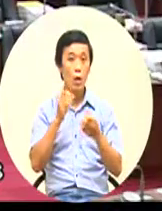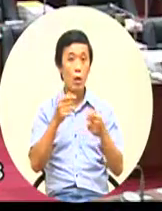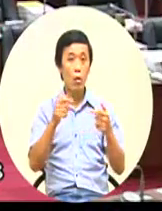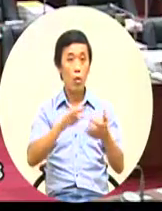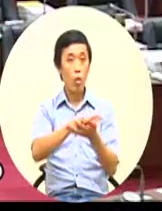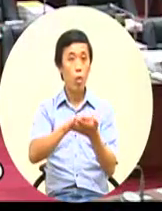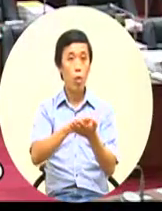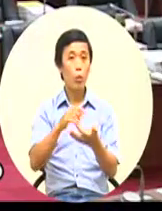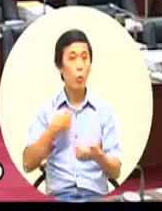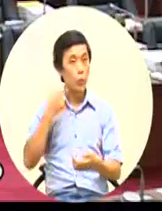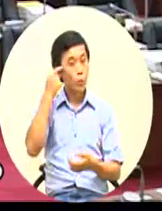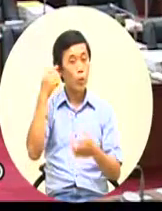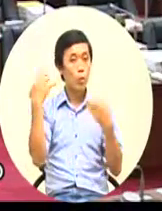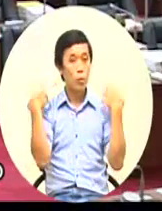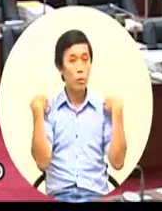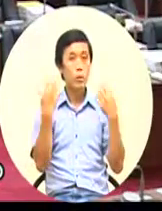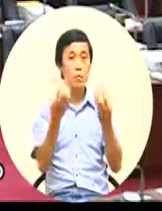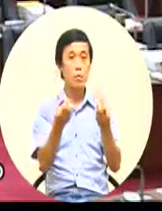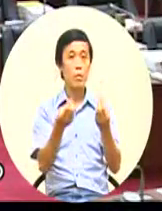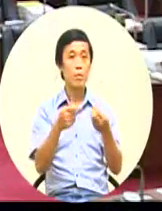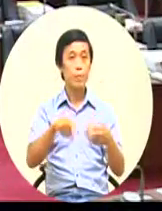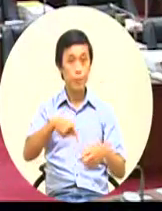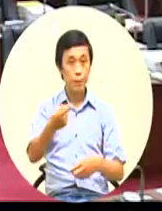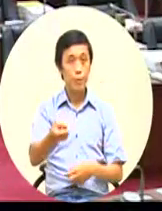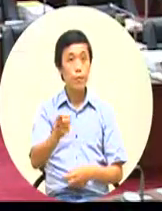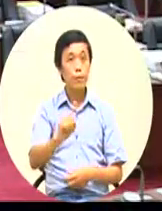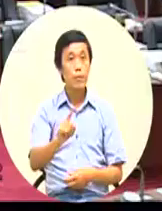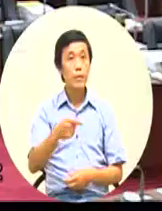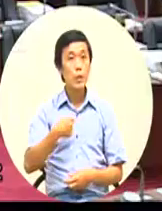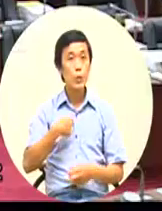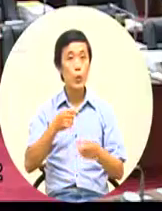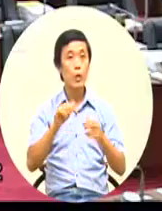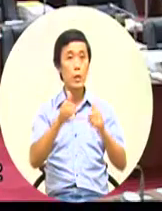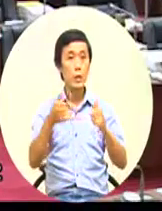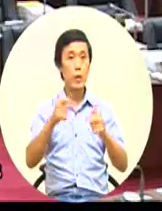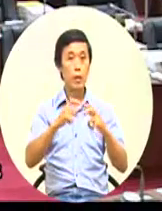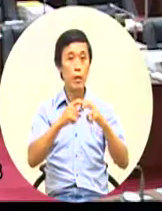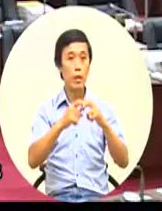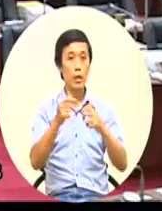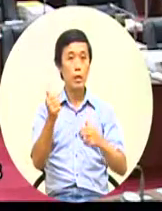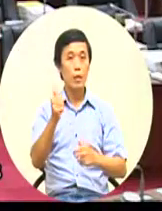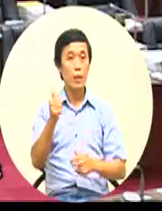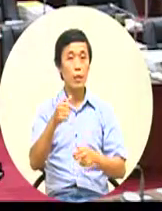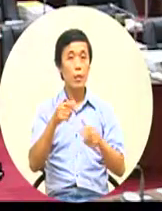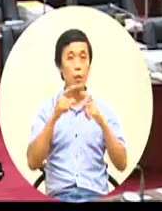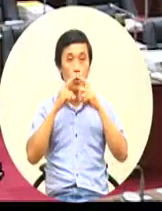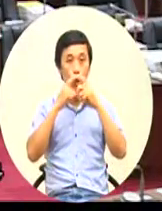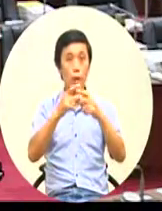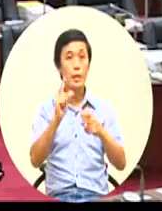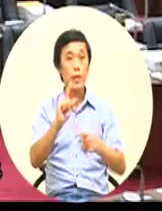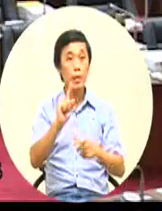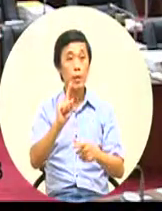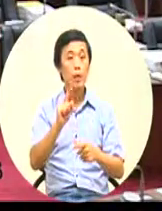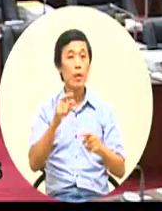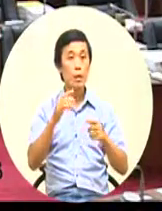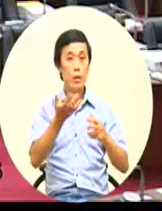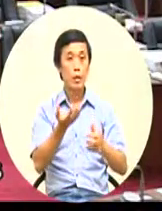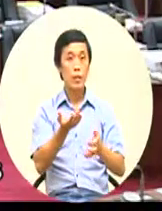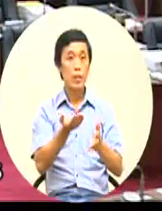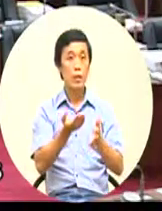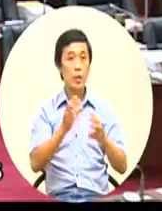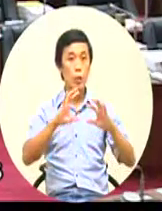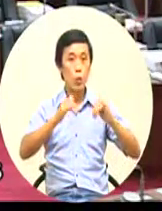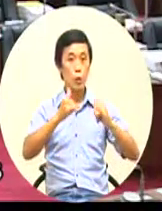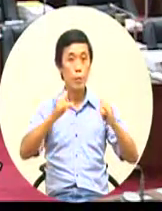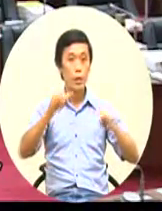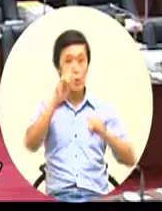吼。 谢谢哈，接下来我李博毅来回应我们今天刚刚国民党团。可能有